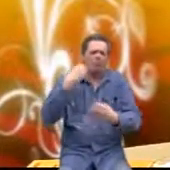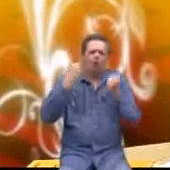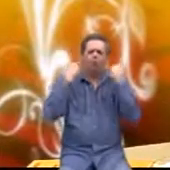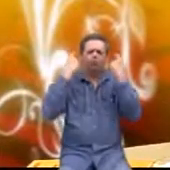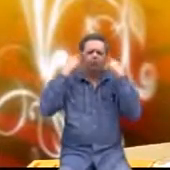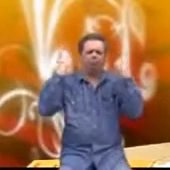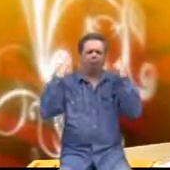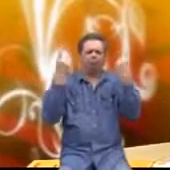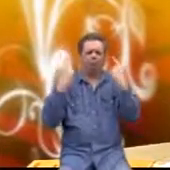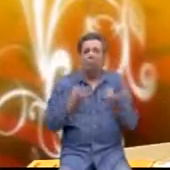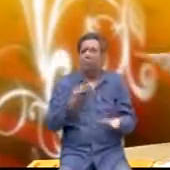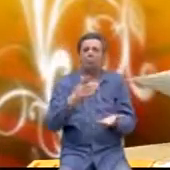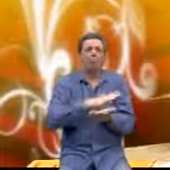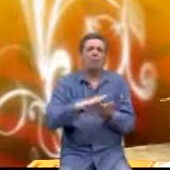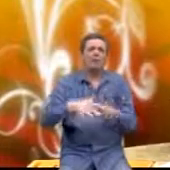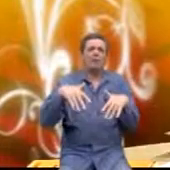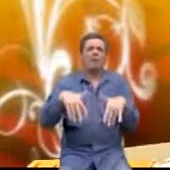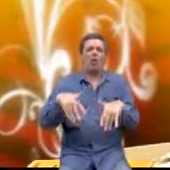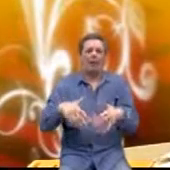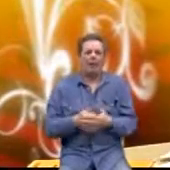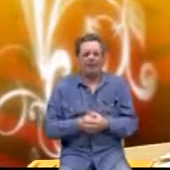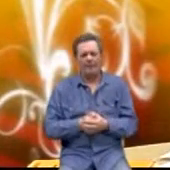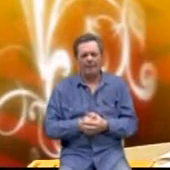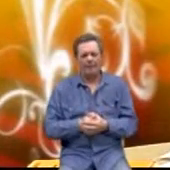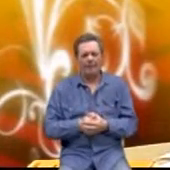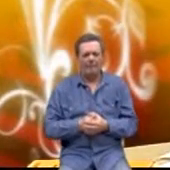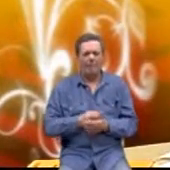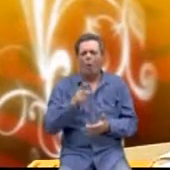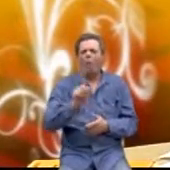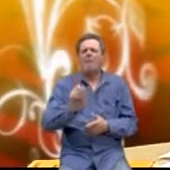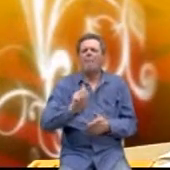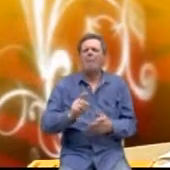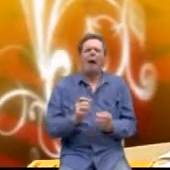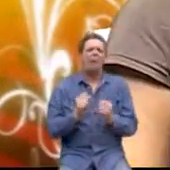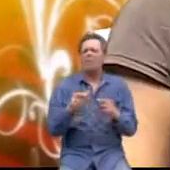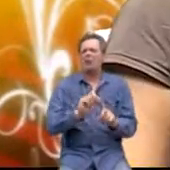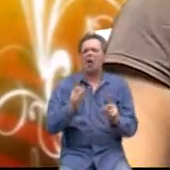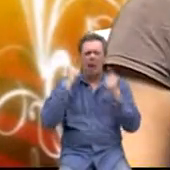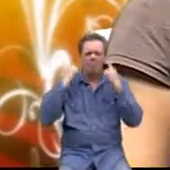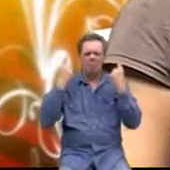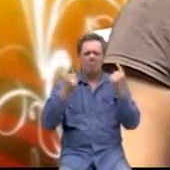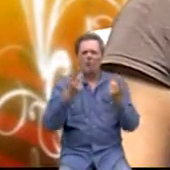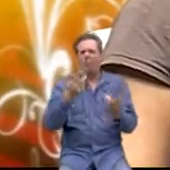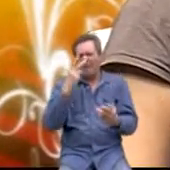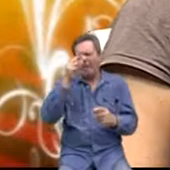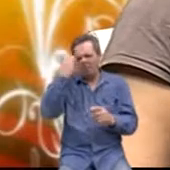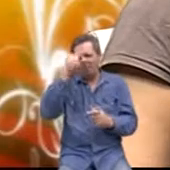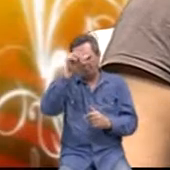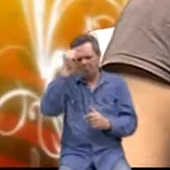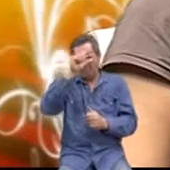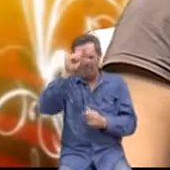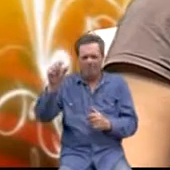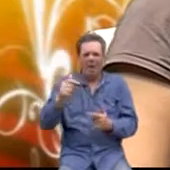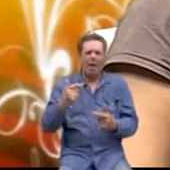teatralnost u tom nazivu i sve, a vi i udruga Igra. Da, nema teatralnosti. Ja bih rekla da je taj naziv nastao, da su ga